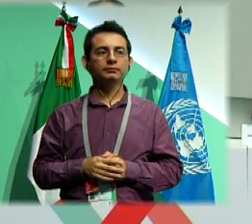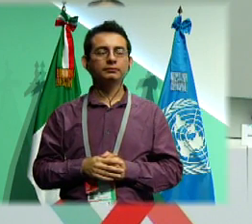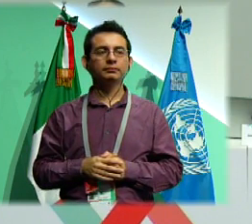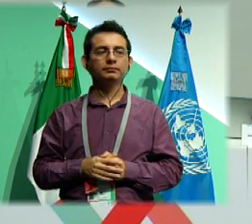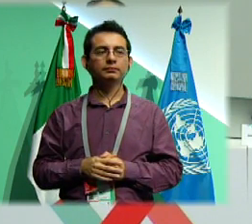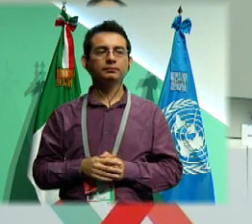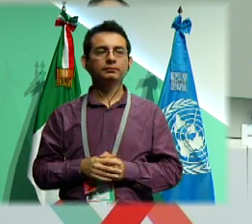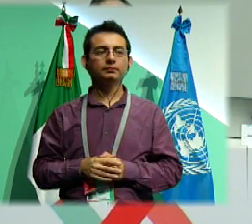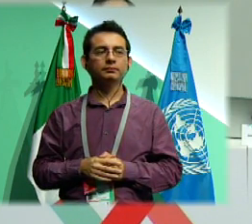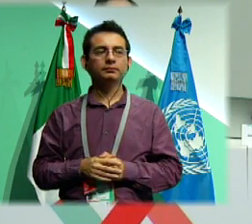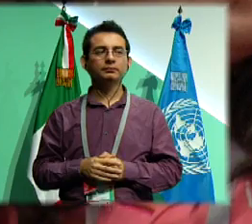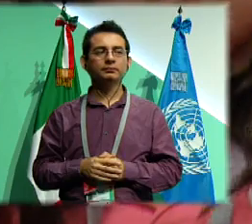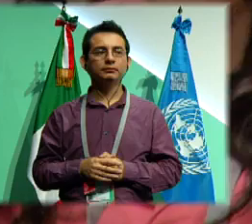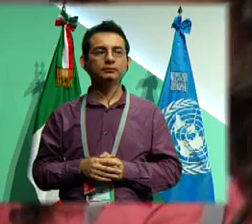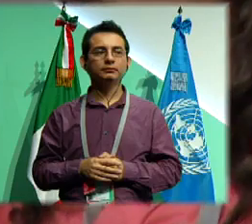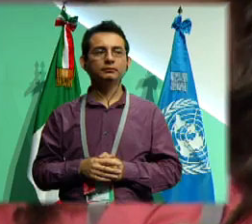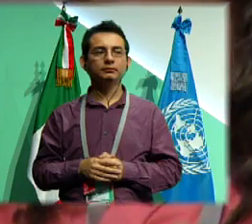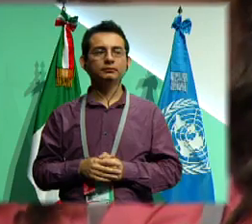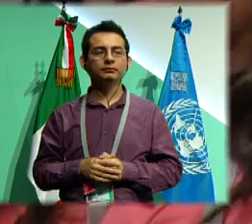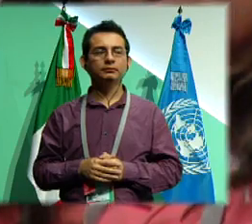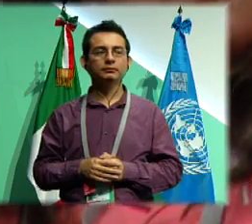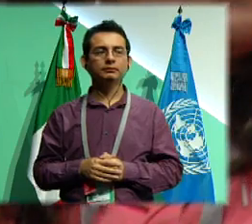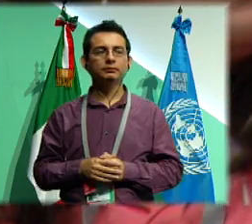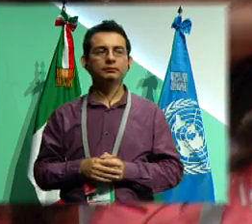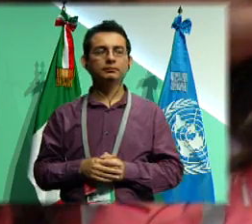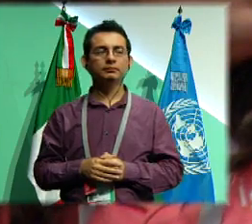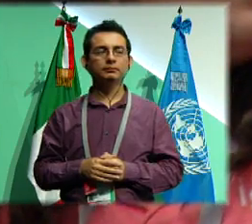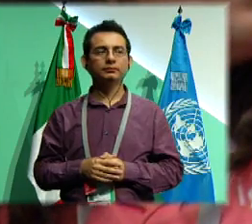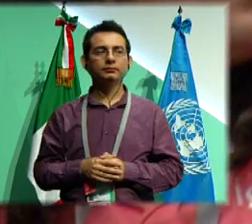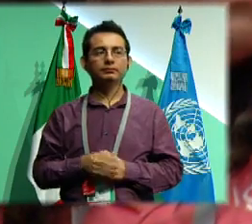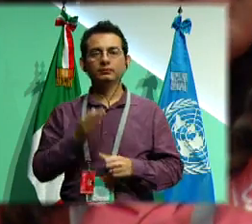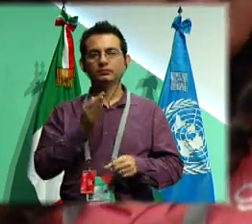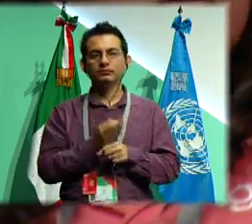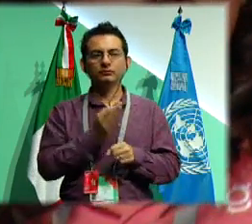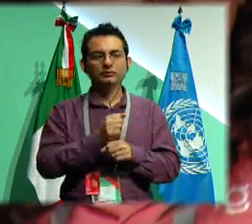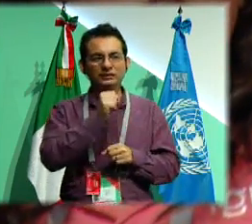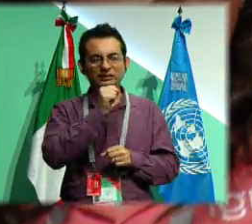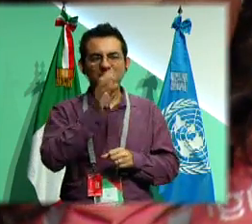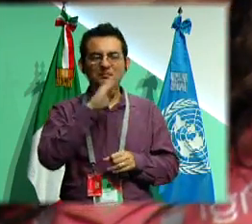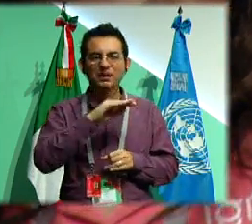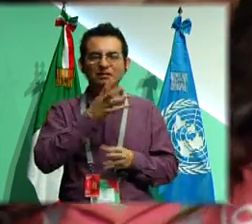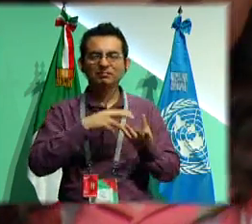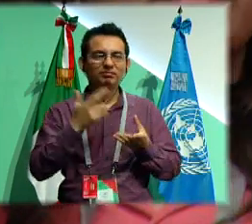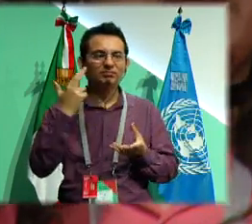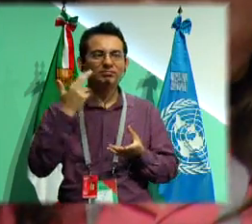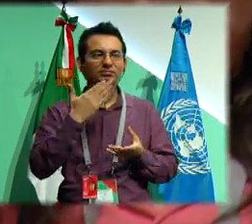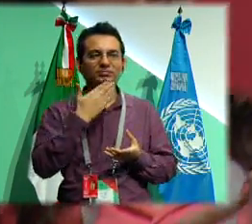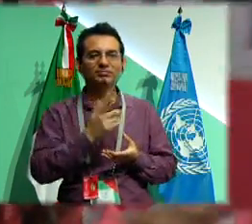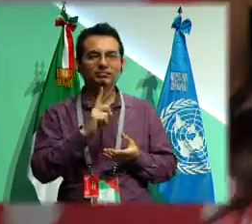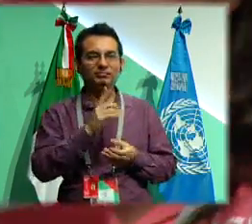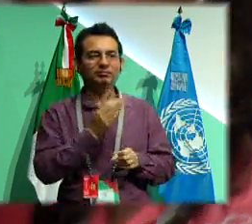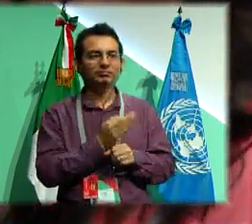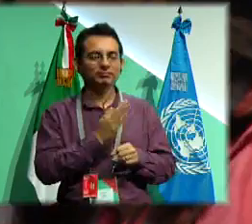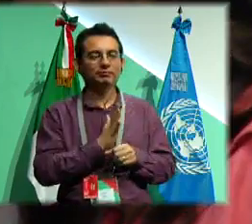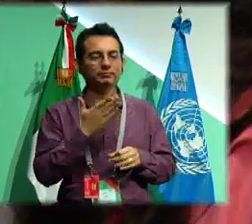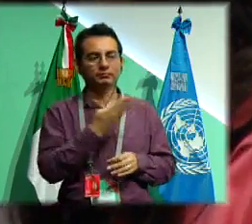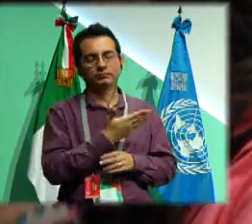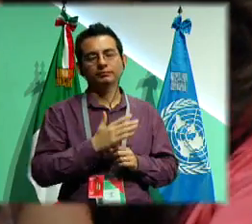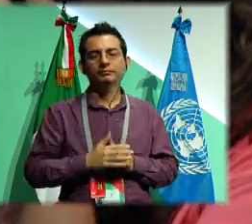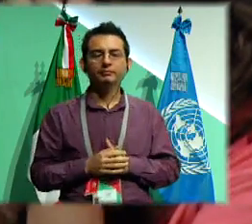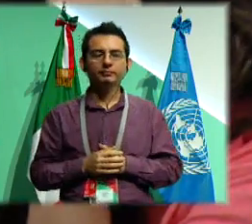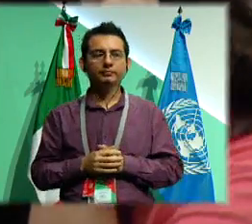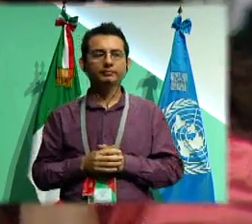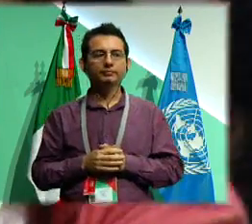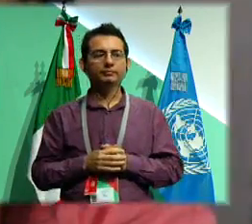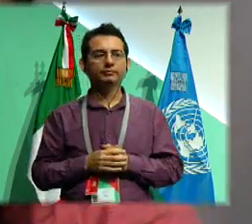We seem to be struggling with some of the microphones working. Il y a des micros qui posent problème. Je réponds au